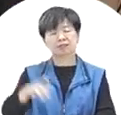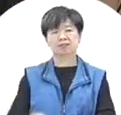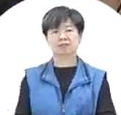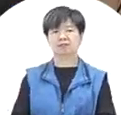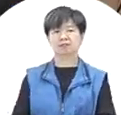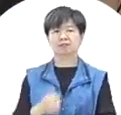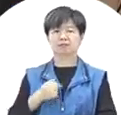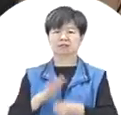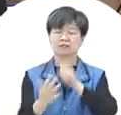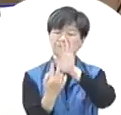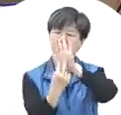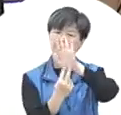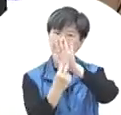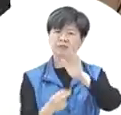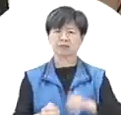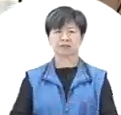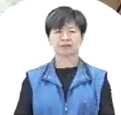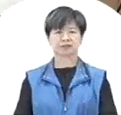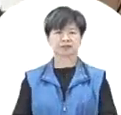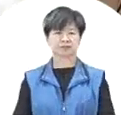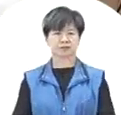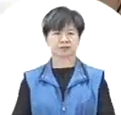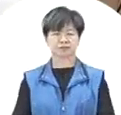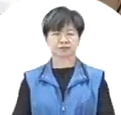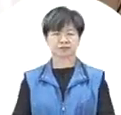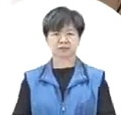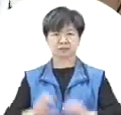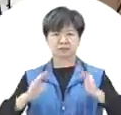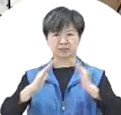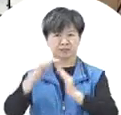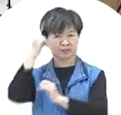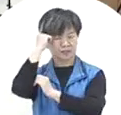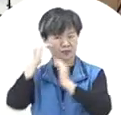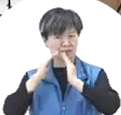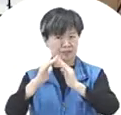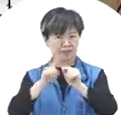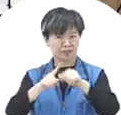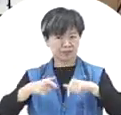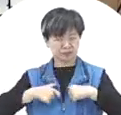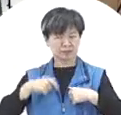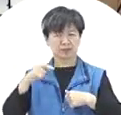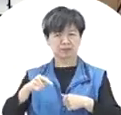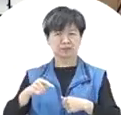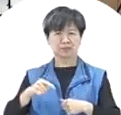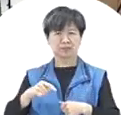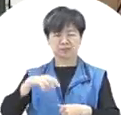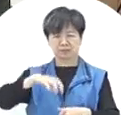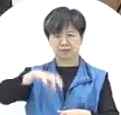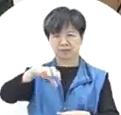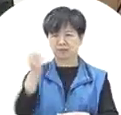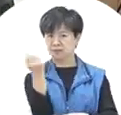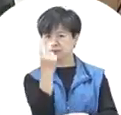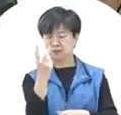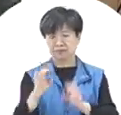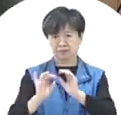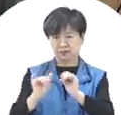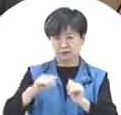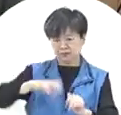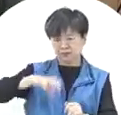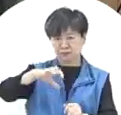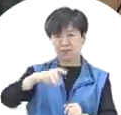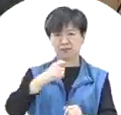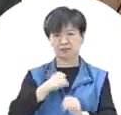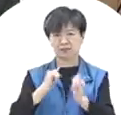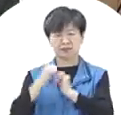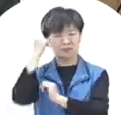来补充哈，这个国家驻都中心在这边有龙安段跟福安段，有两块基地要做社会住